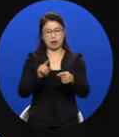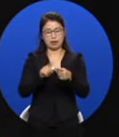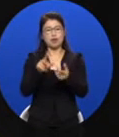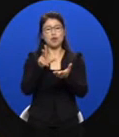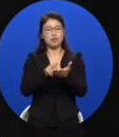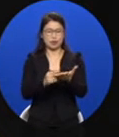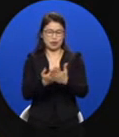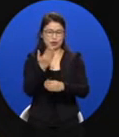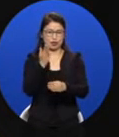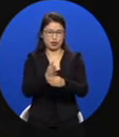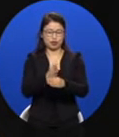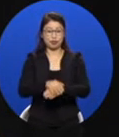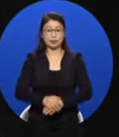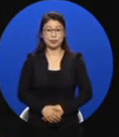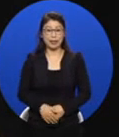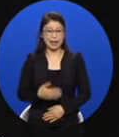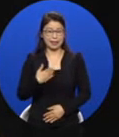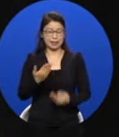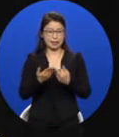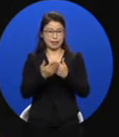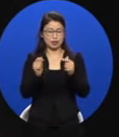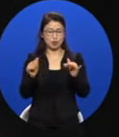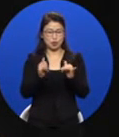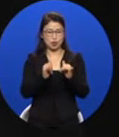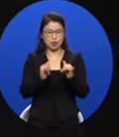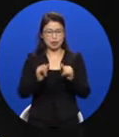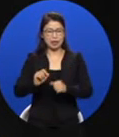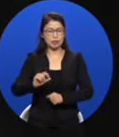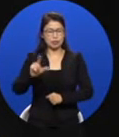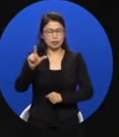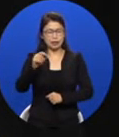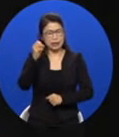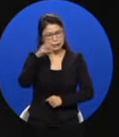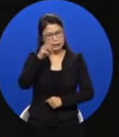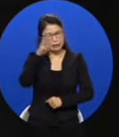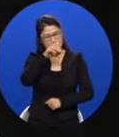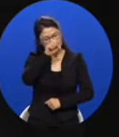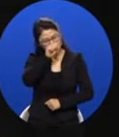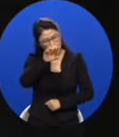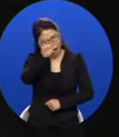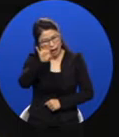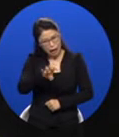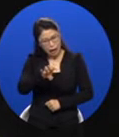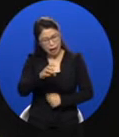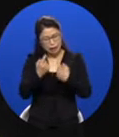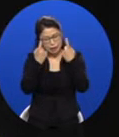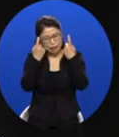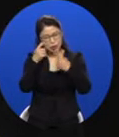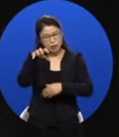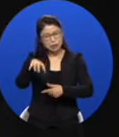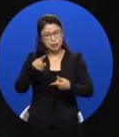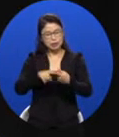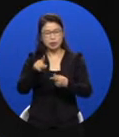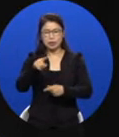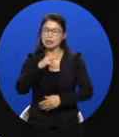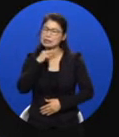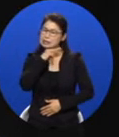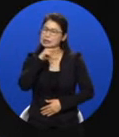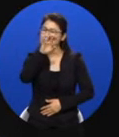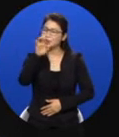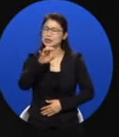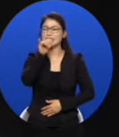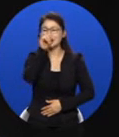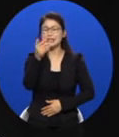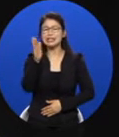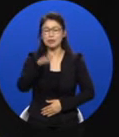문제도 있습니다. 저는 제주도 인구가 막 늘어나는 것이 좋냐 관광지로서 그것도 하나의 좀 이제 의문도 있습니다만 어쨌든